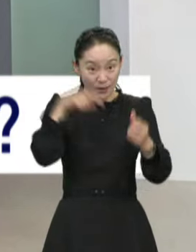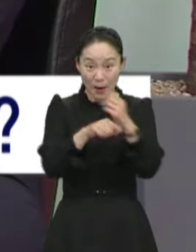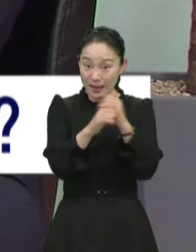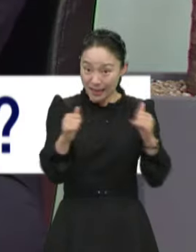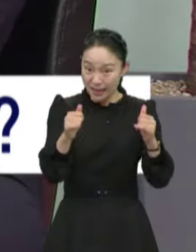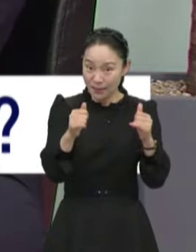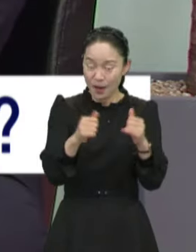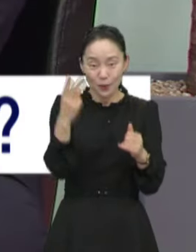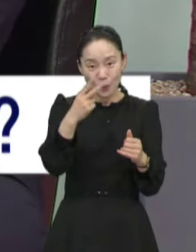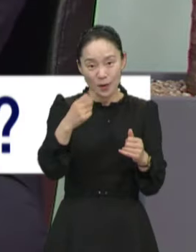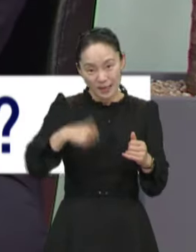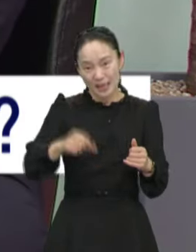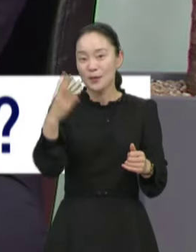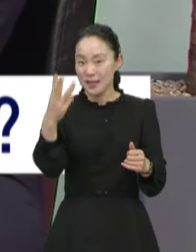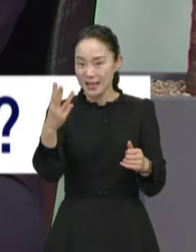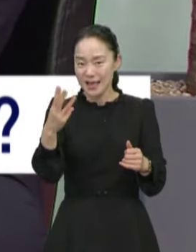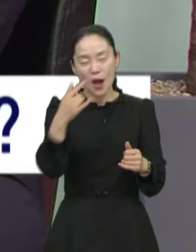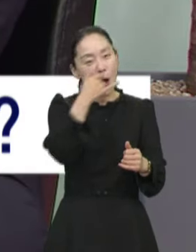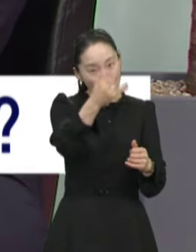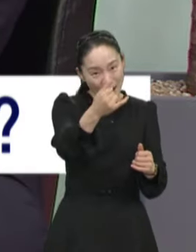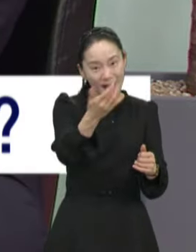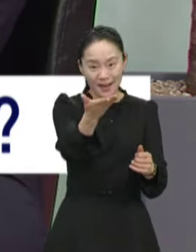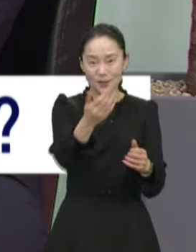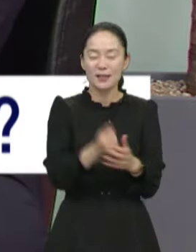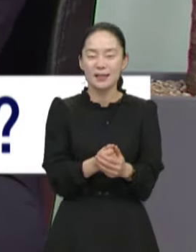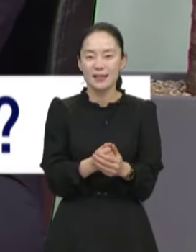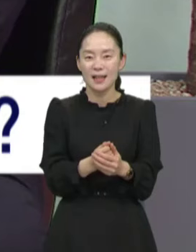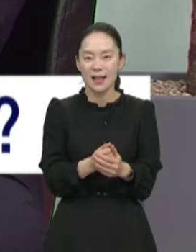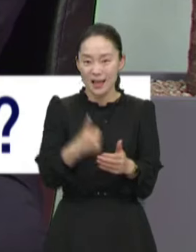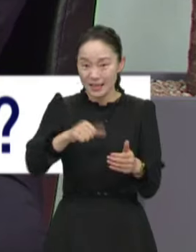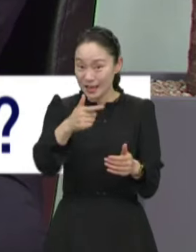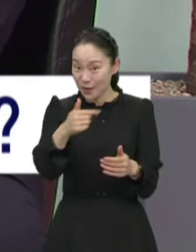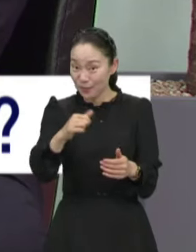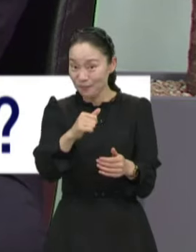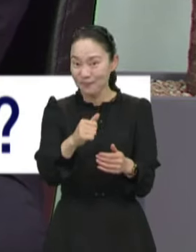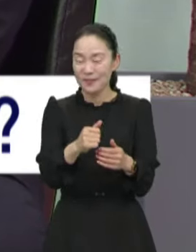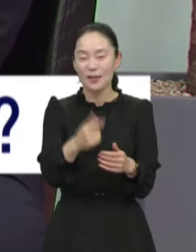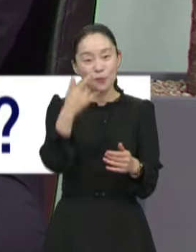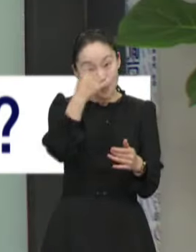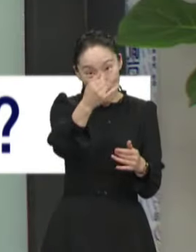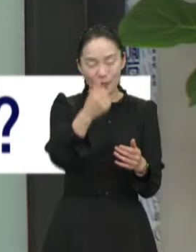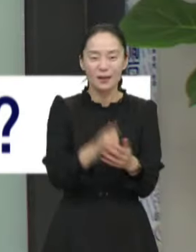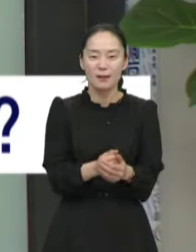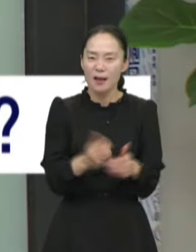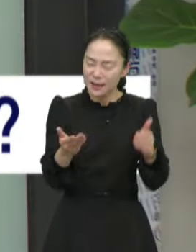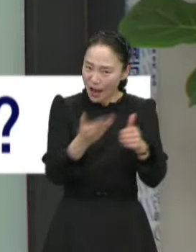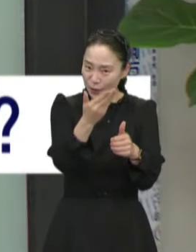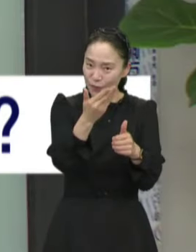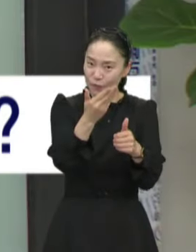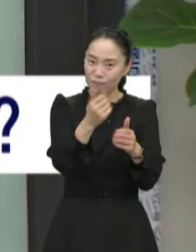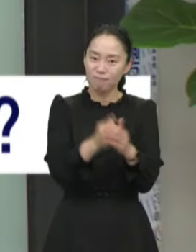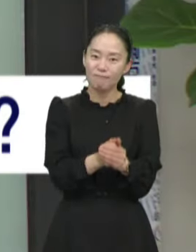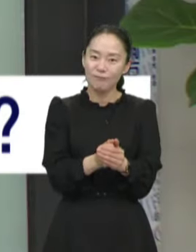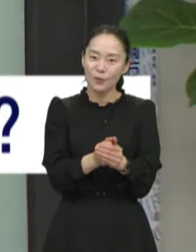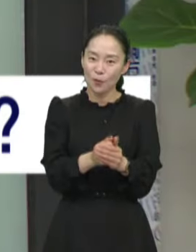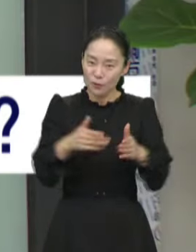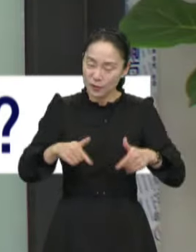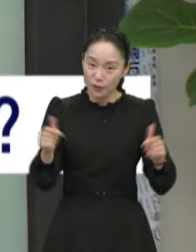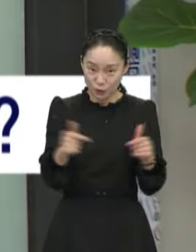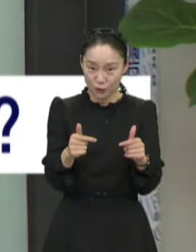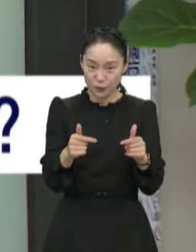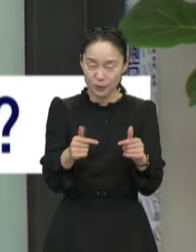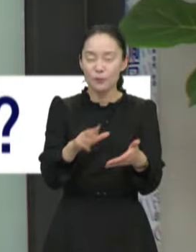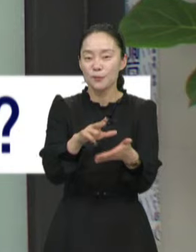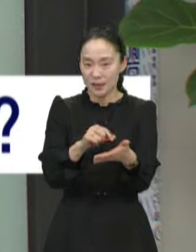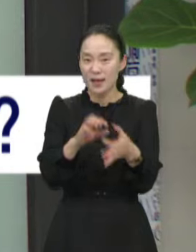또 세자녀의 엄마이기도 하기 때문에 다자녀 부모이기 때문에 아마 양육이라는 저출산 문제도